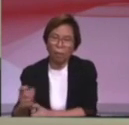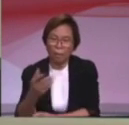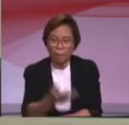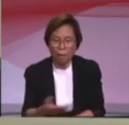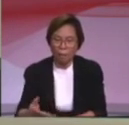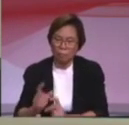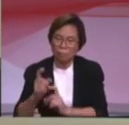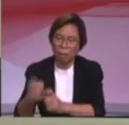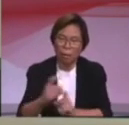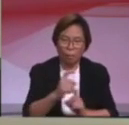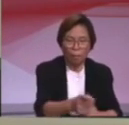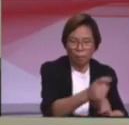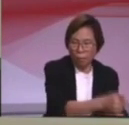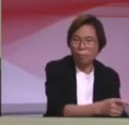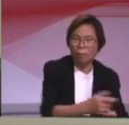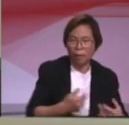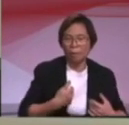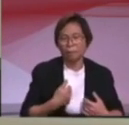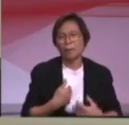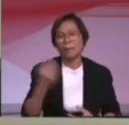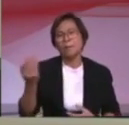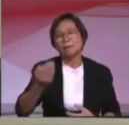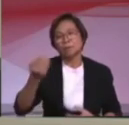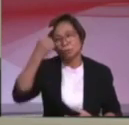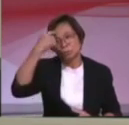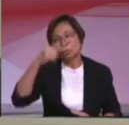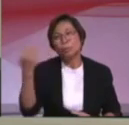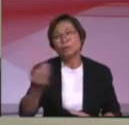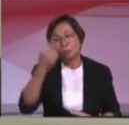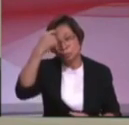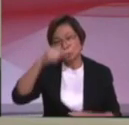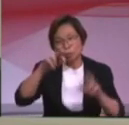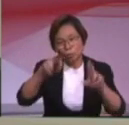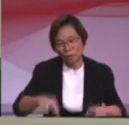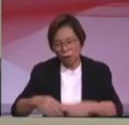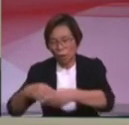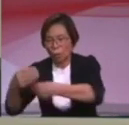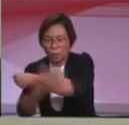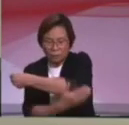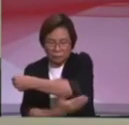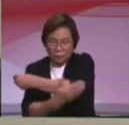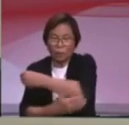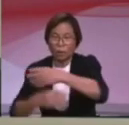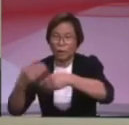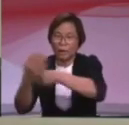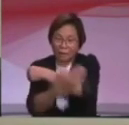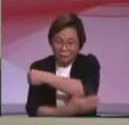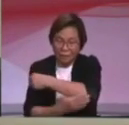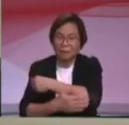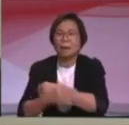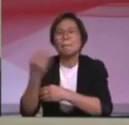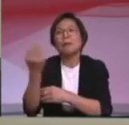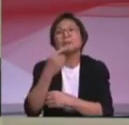barangan kepada mereka. Biasanya untuk warga asing ini, biasanya NGO